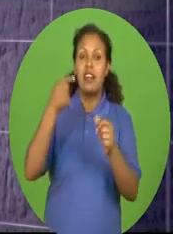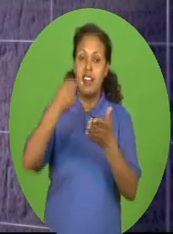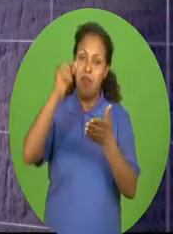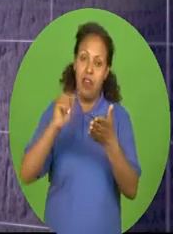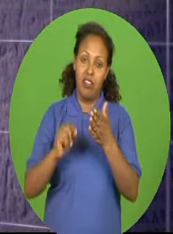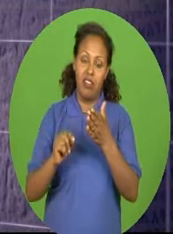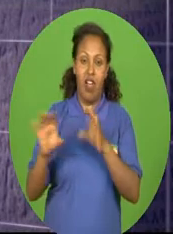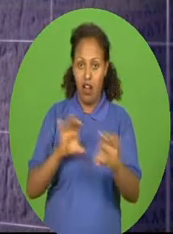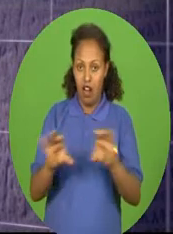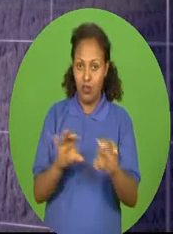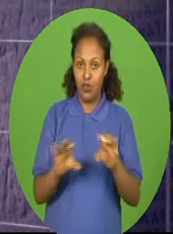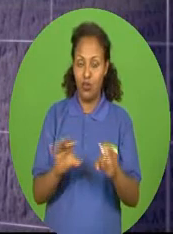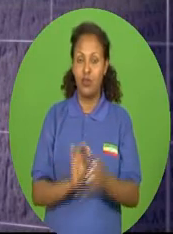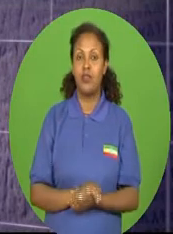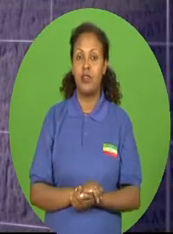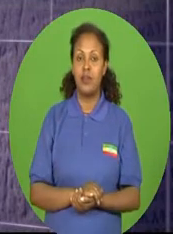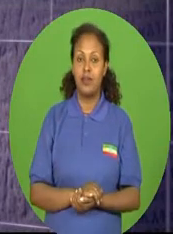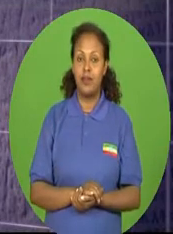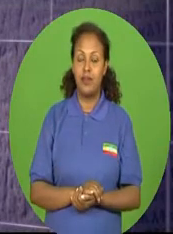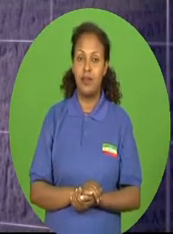እርማት ታደርጋላችሁ።